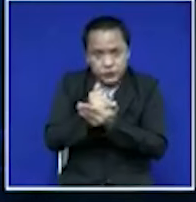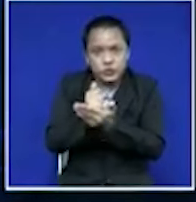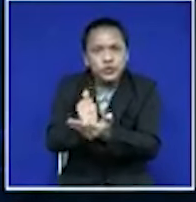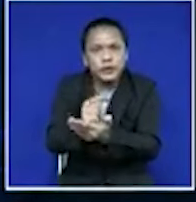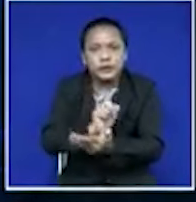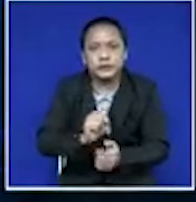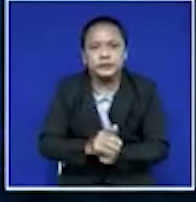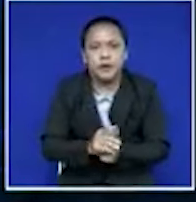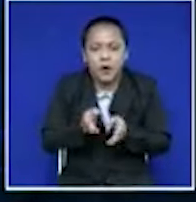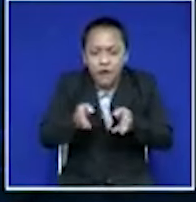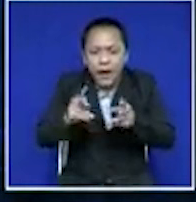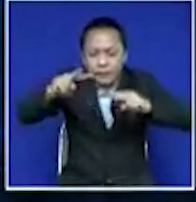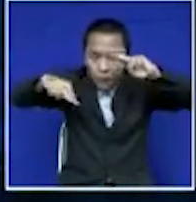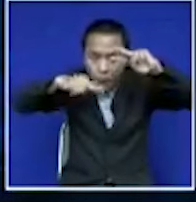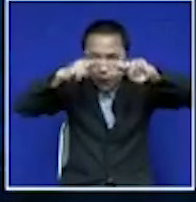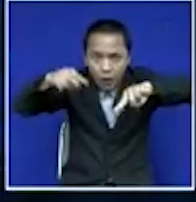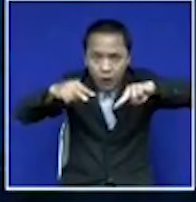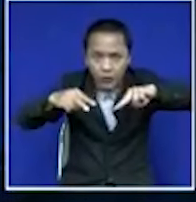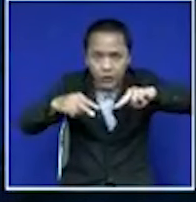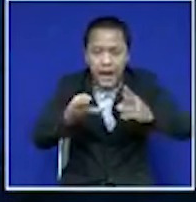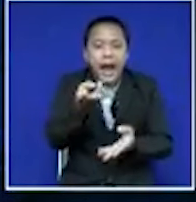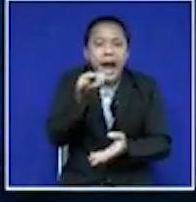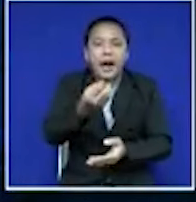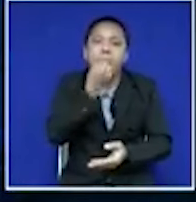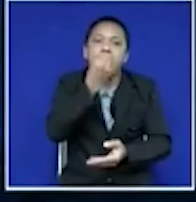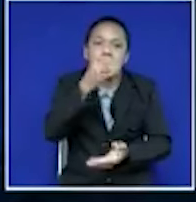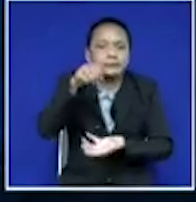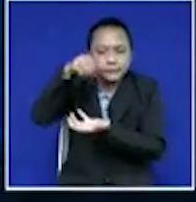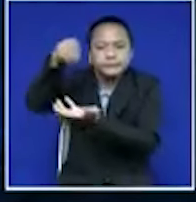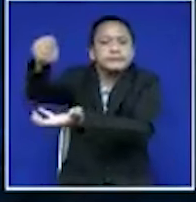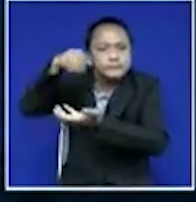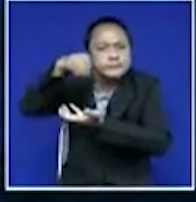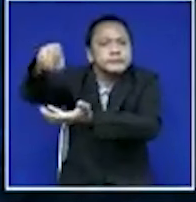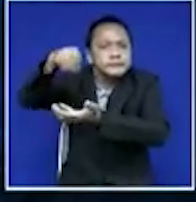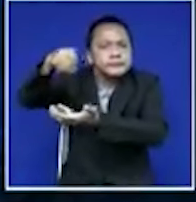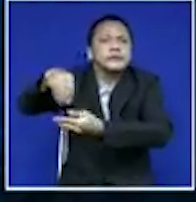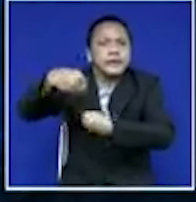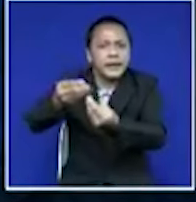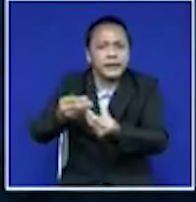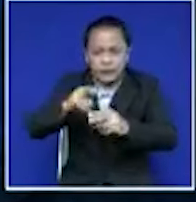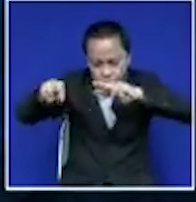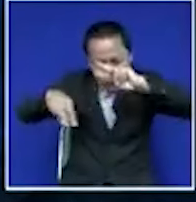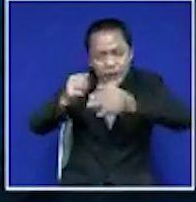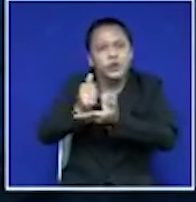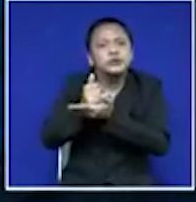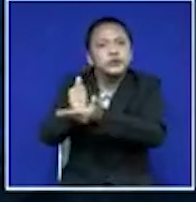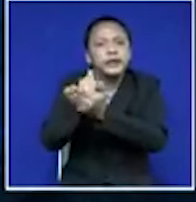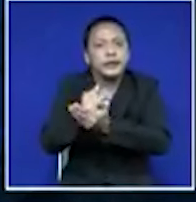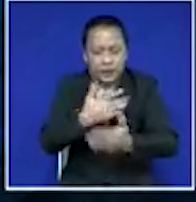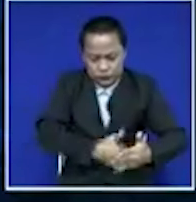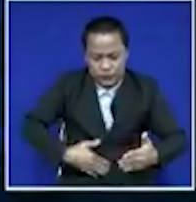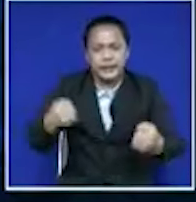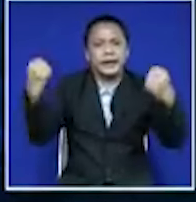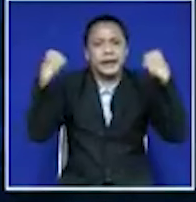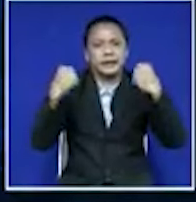ทางด้านฝ่ายปกครองด้วยก็จะส่งข้าวส่งน้ำนะครับให้เขาได้รับการดูแลอย่างดีให้เขาได้แข็งแรงให้เ